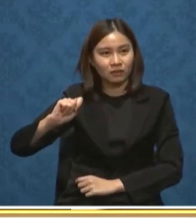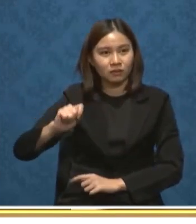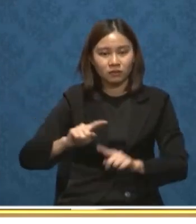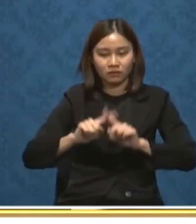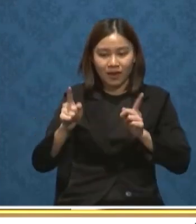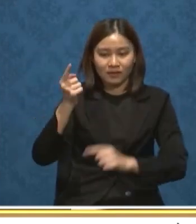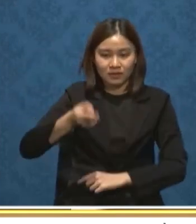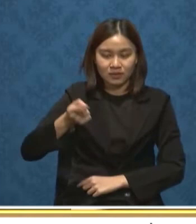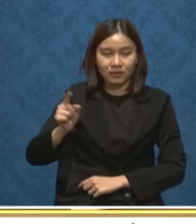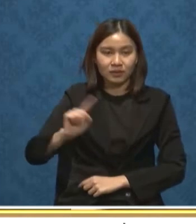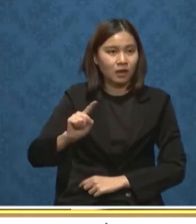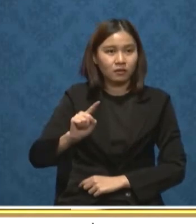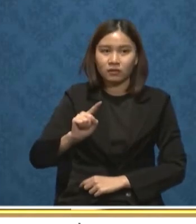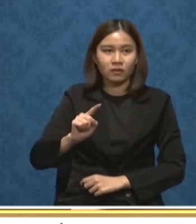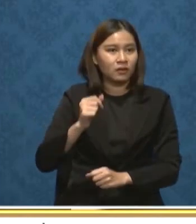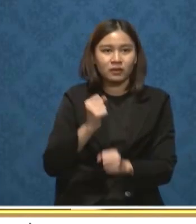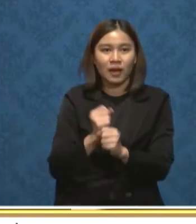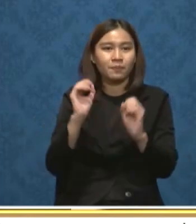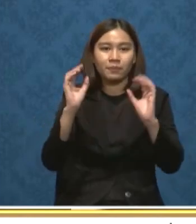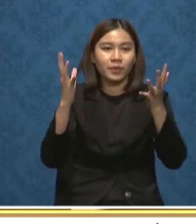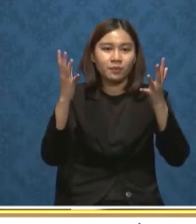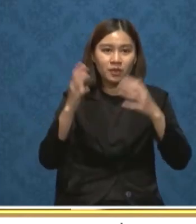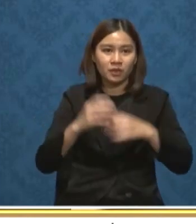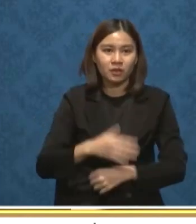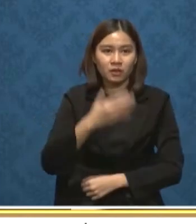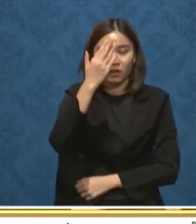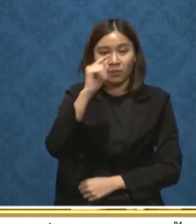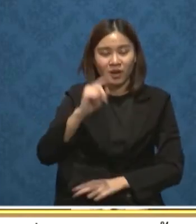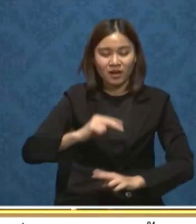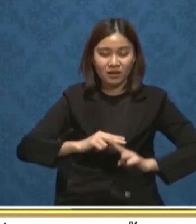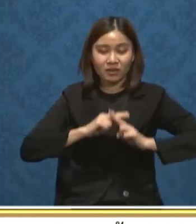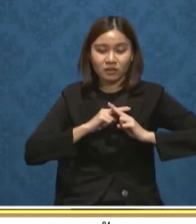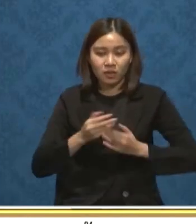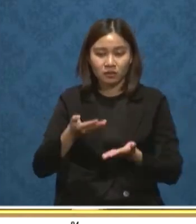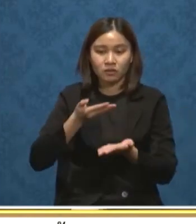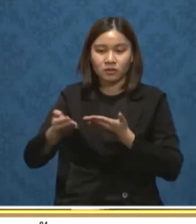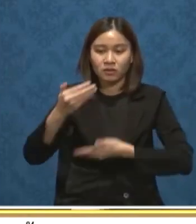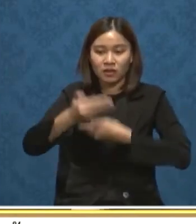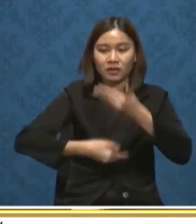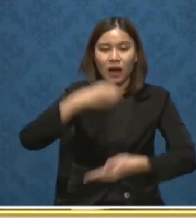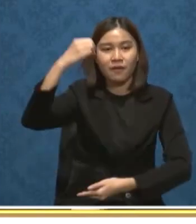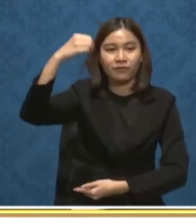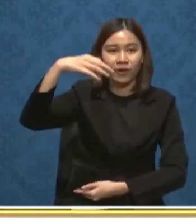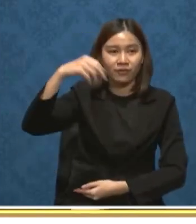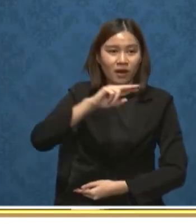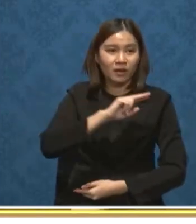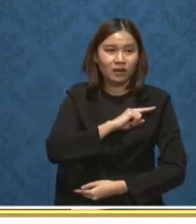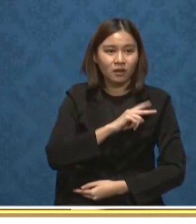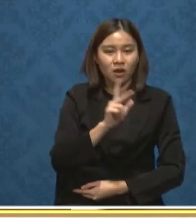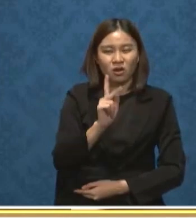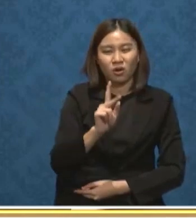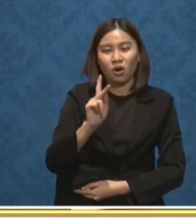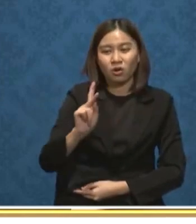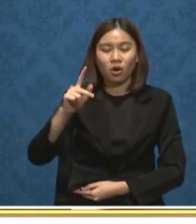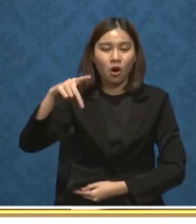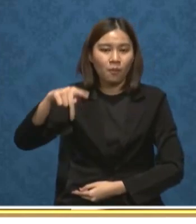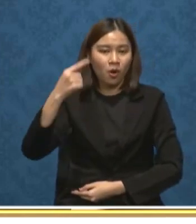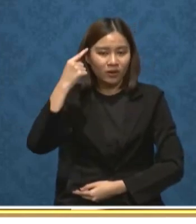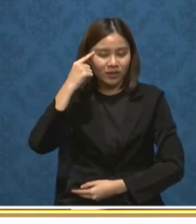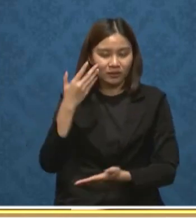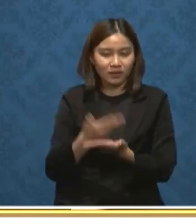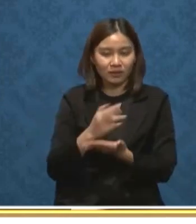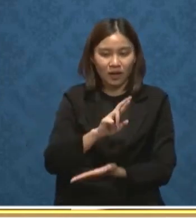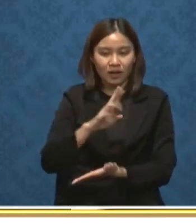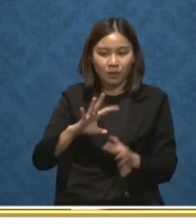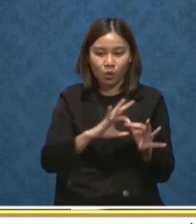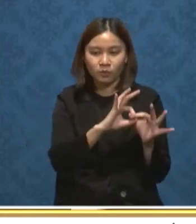แต่เอาเข้าจริ ไม่ได้ทำเลยพอเอกชนจะซื้อขายไฟฟ้ากันเองก่อก่พอกไปคิดค่าเชอมต่ระ